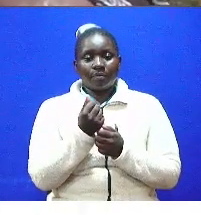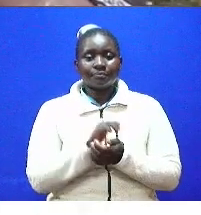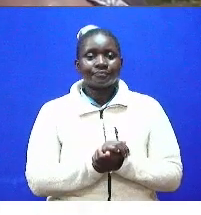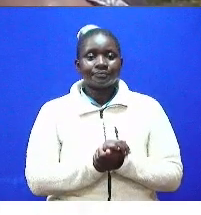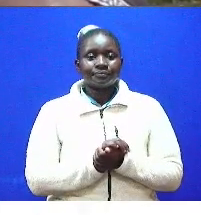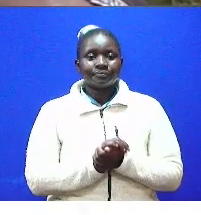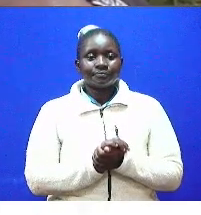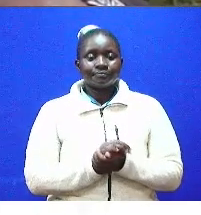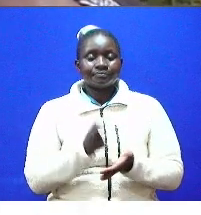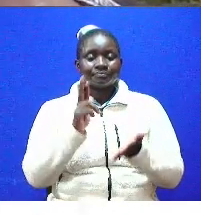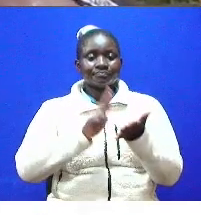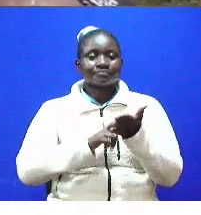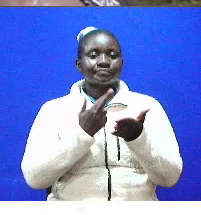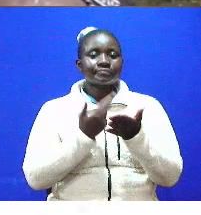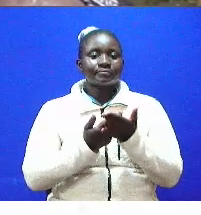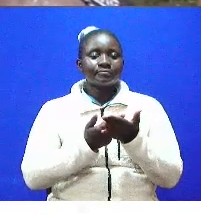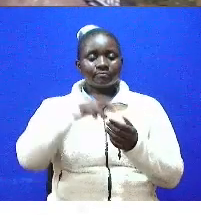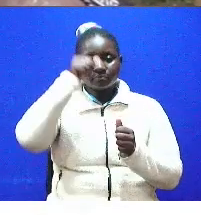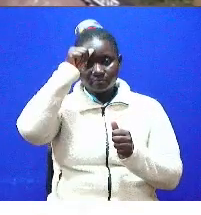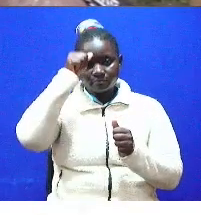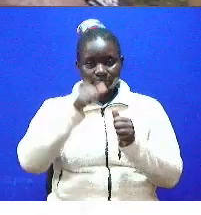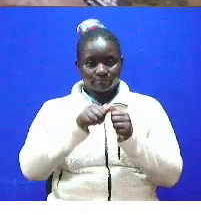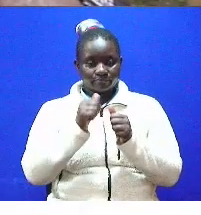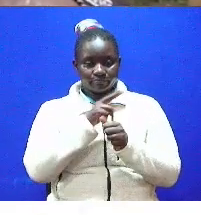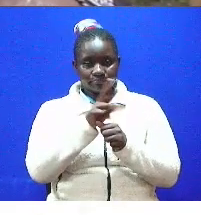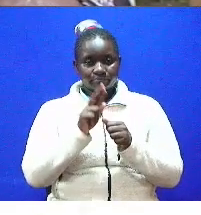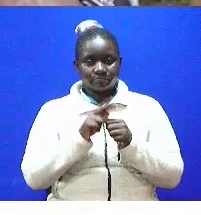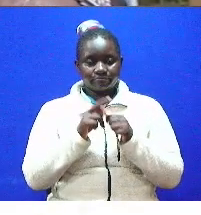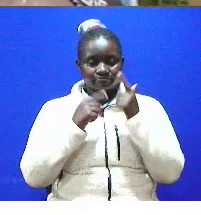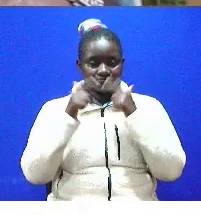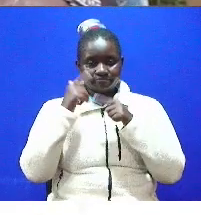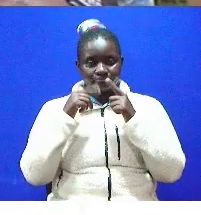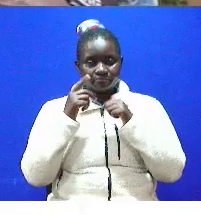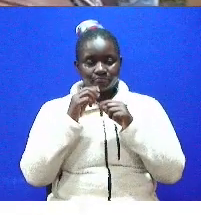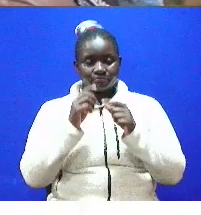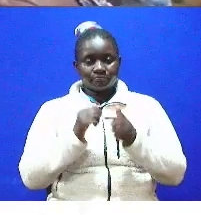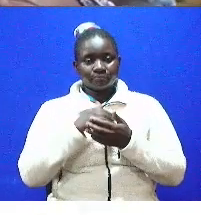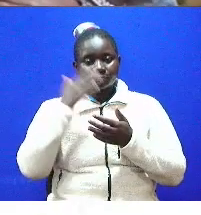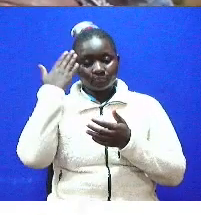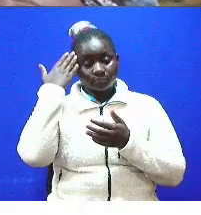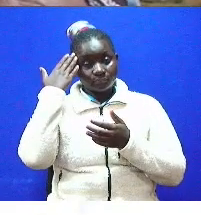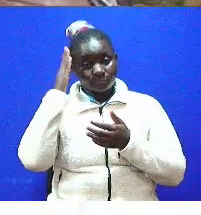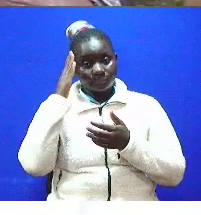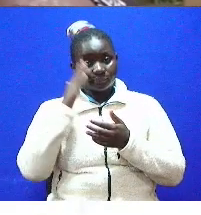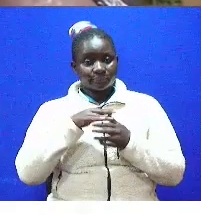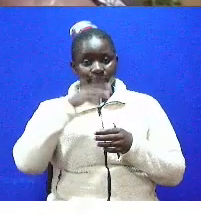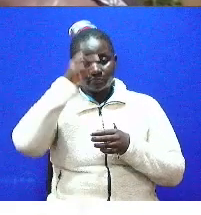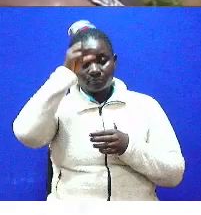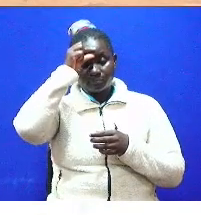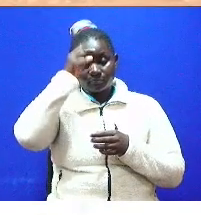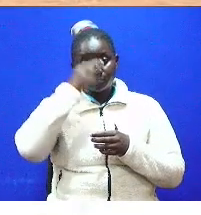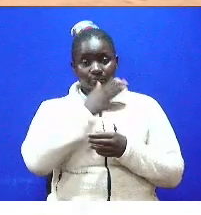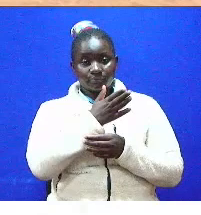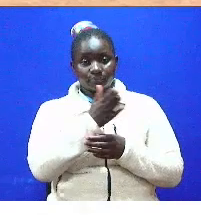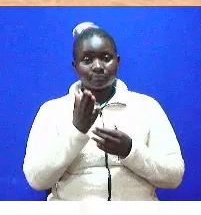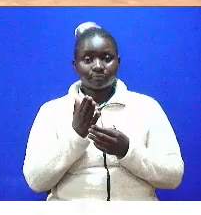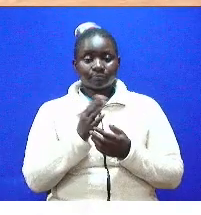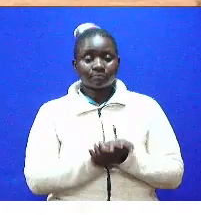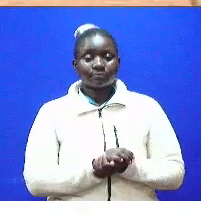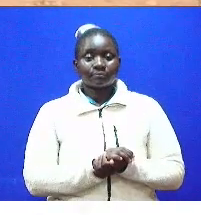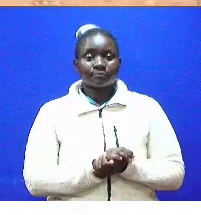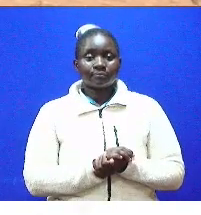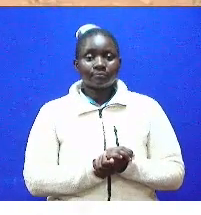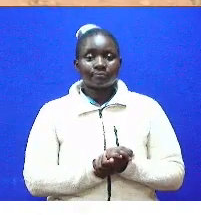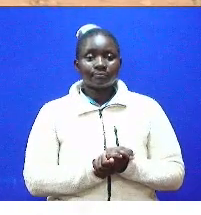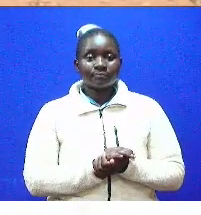chestat ba ba enyore na bara bo mba na kolera na libara amanyenga eserekali na kolera ki ne raro ndito